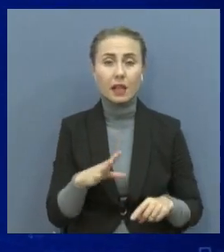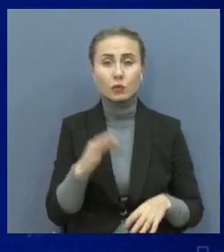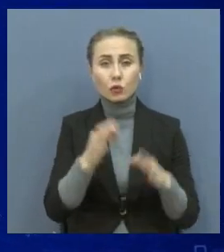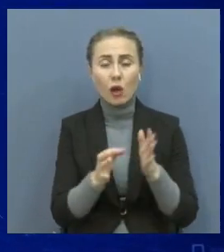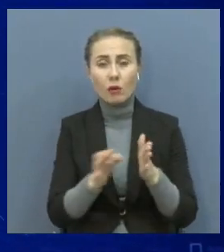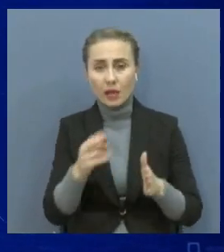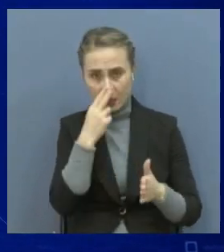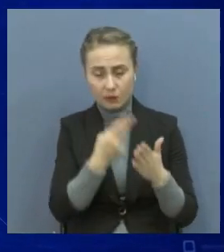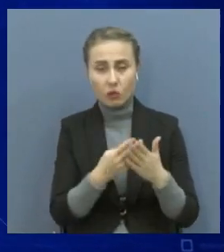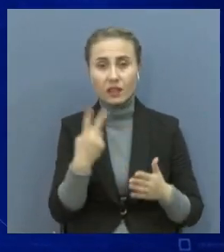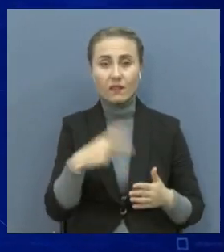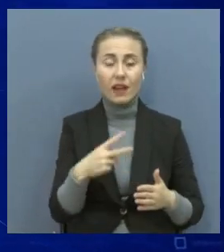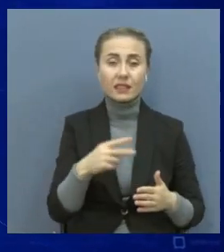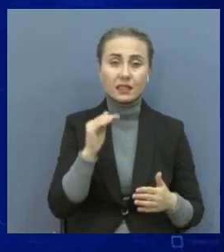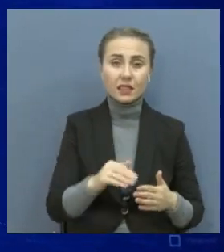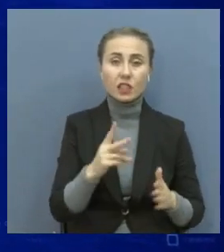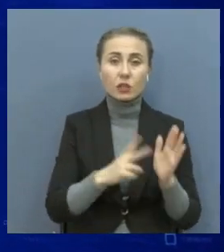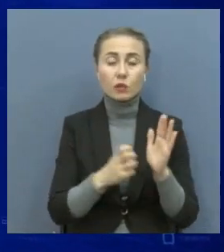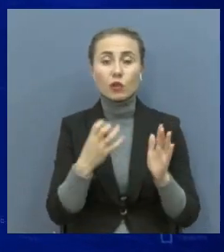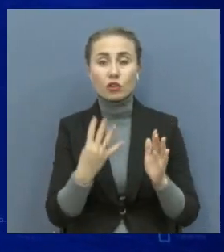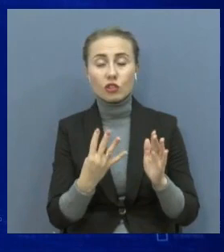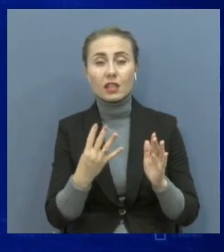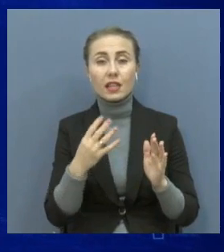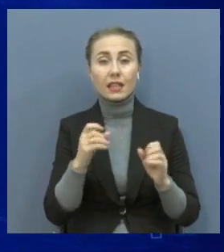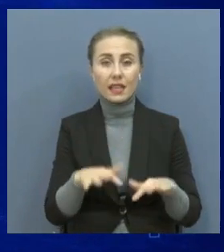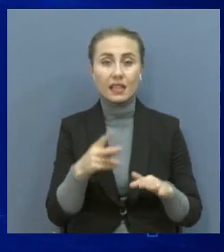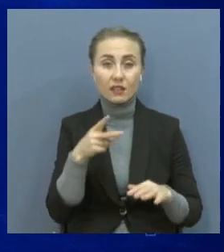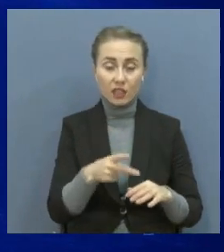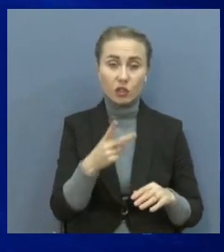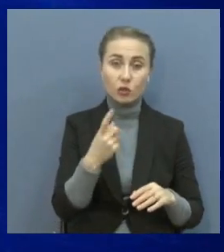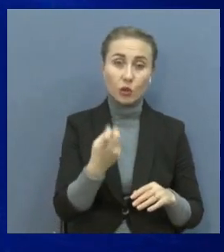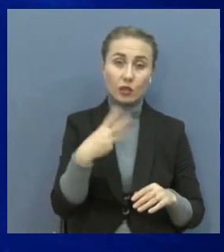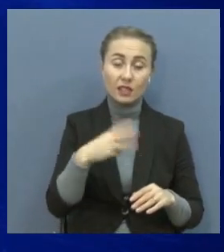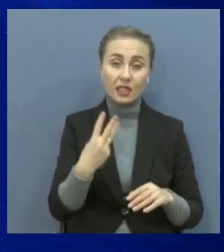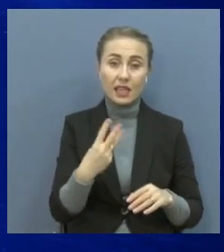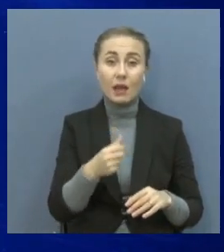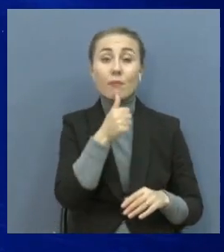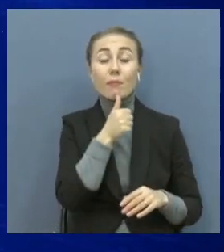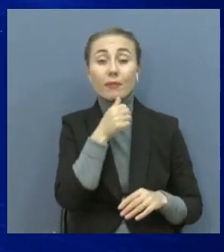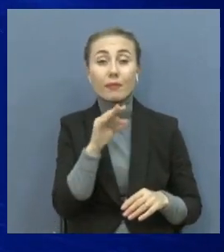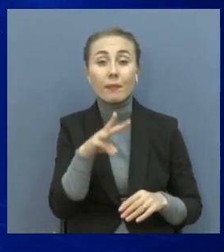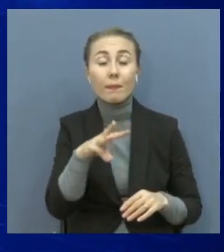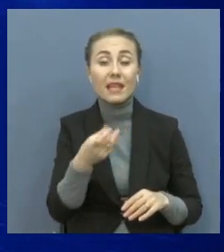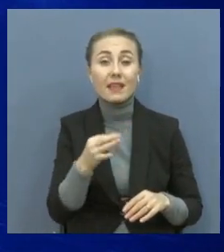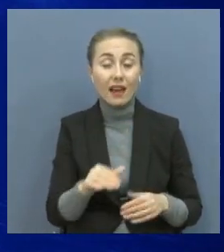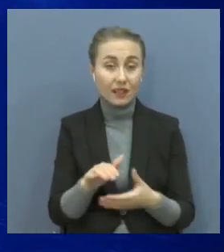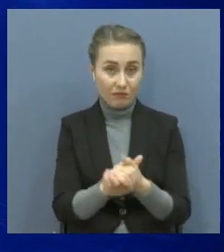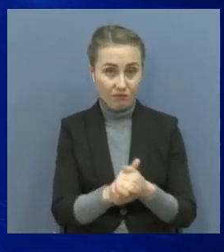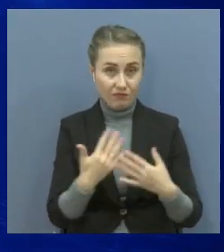рассмотрено 20 704 дела, из них 2133 разрешены с применением примирительных процедур,